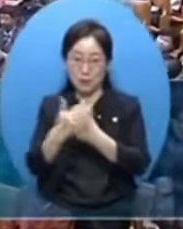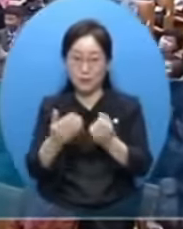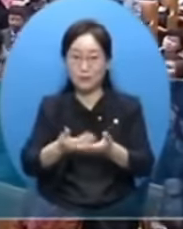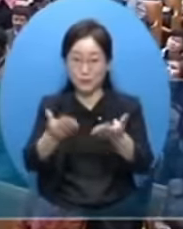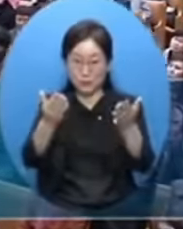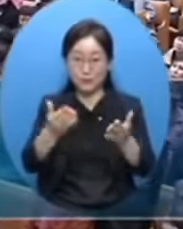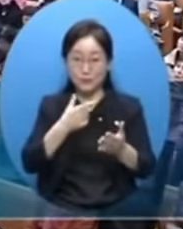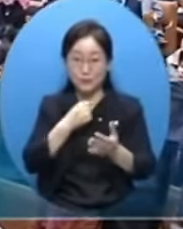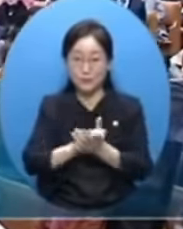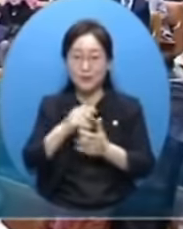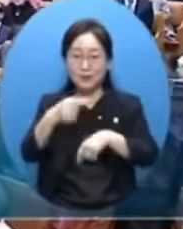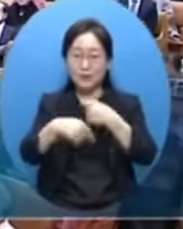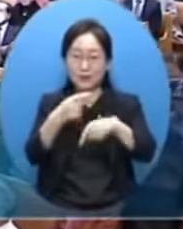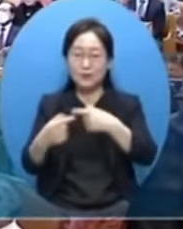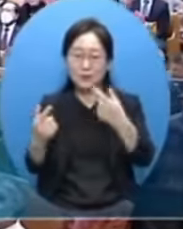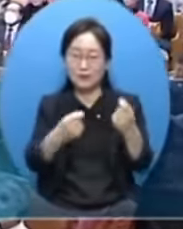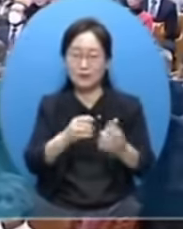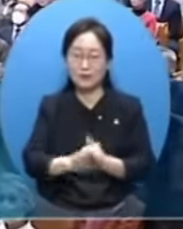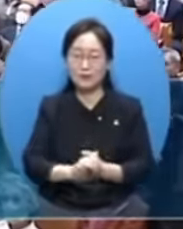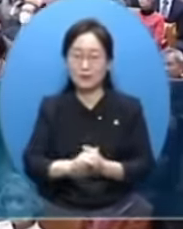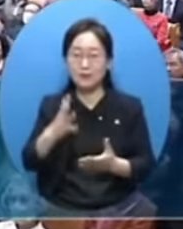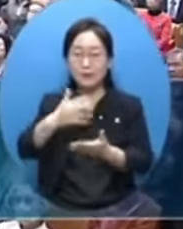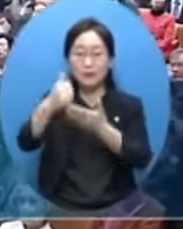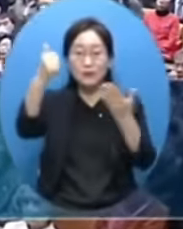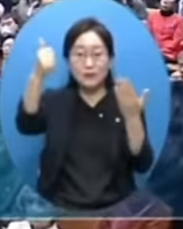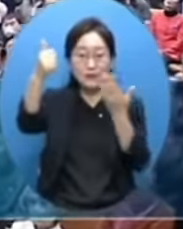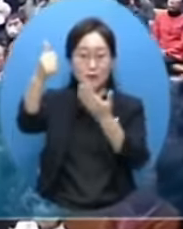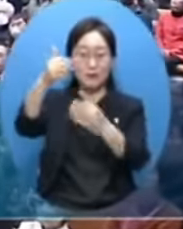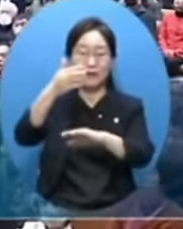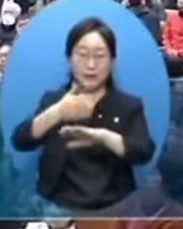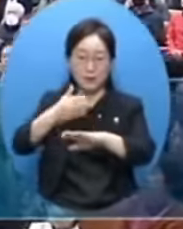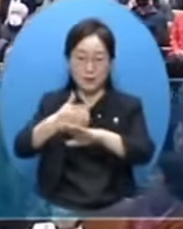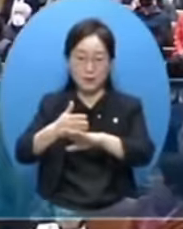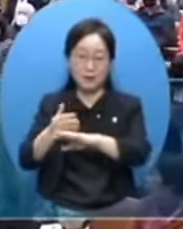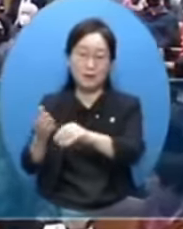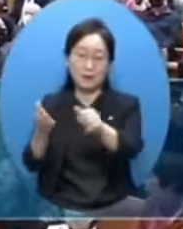원합니다. 제목을 한번 크게 따라해 주시기 바랍니다. 주님께 감사하라.